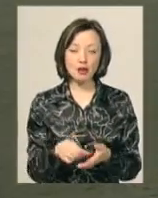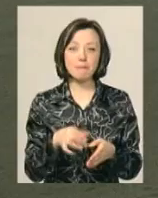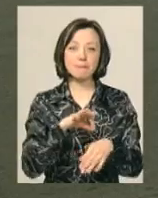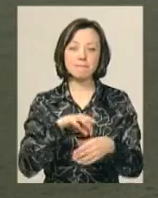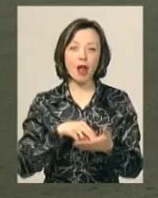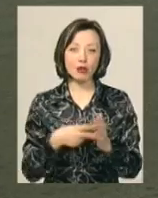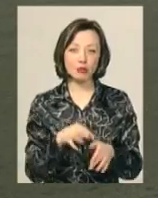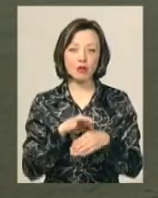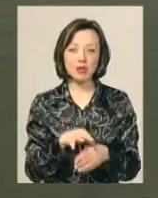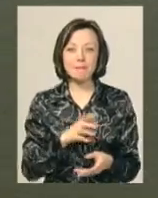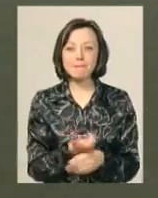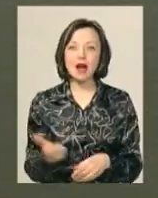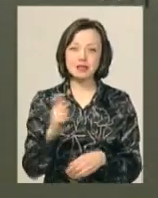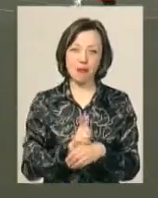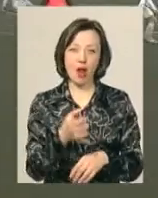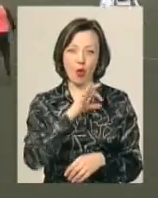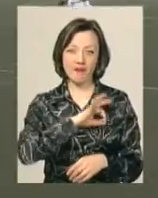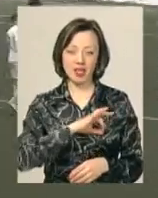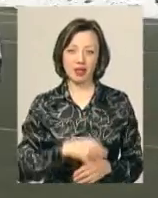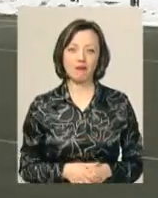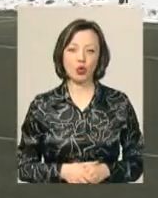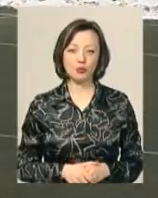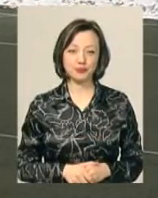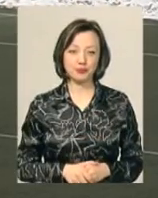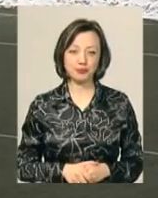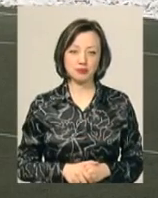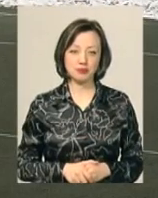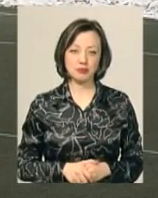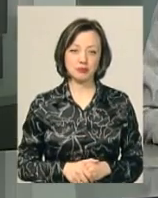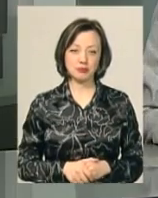провести максимально ефективно. Світлана Поробок, Юрій Чорний, новини Поділля Центр.